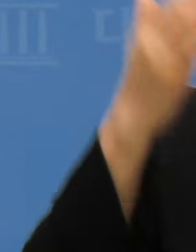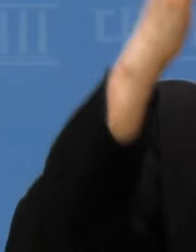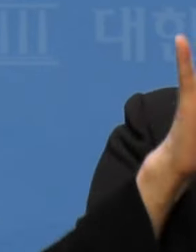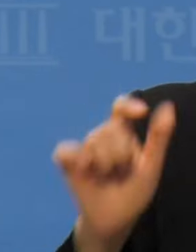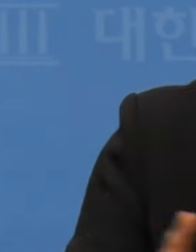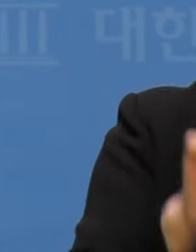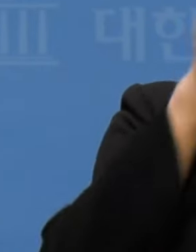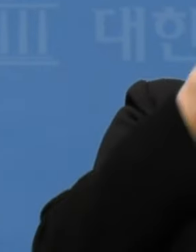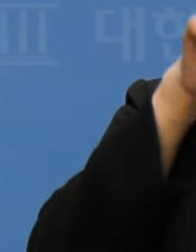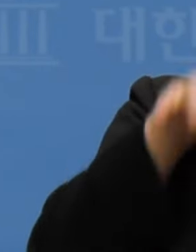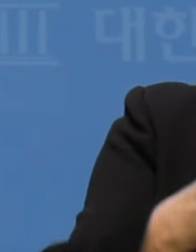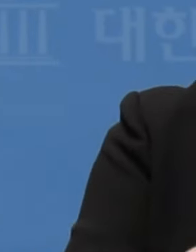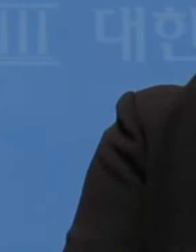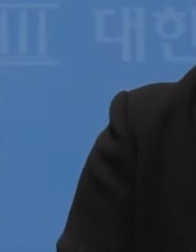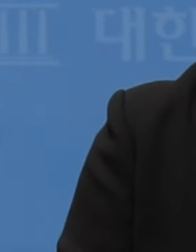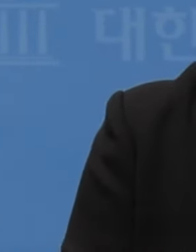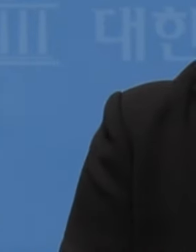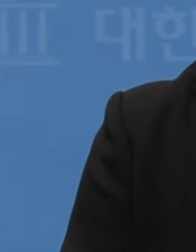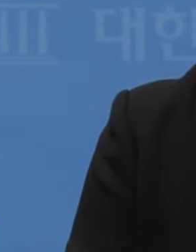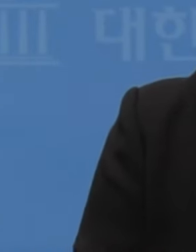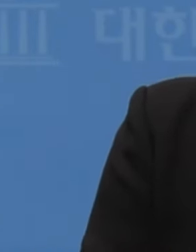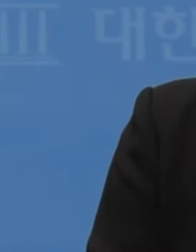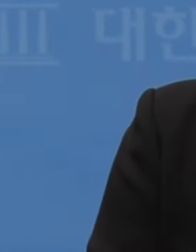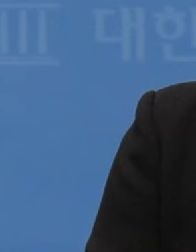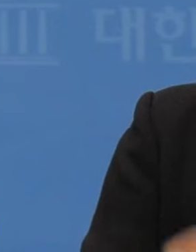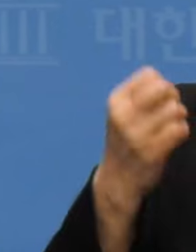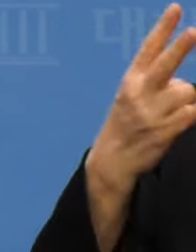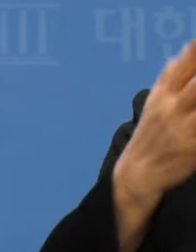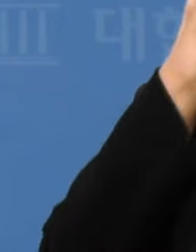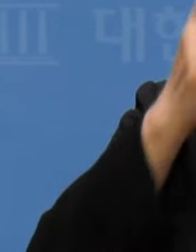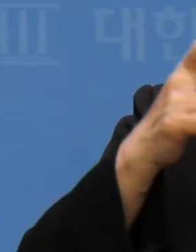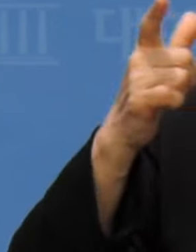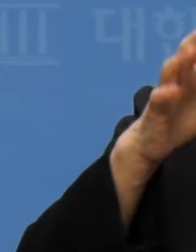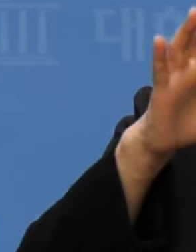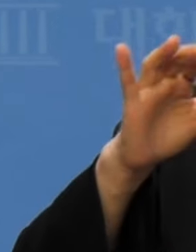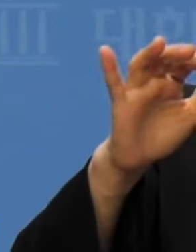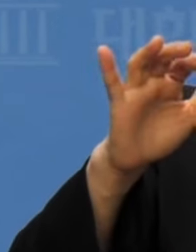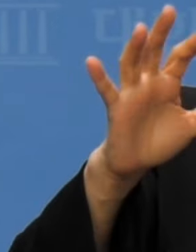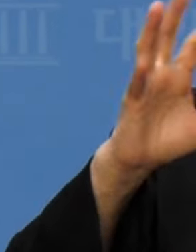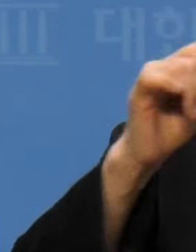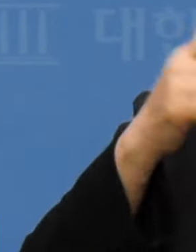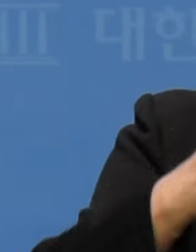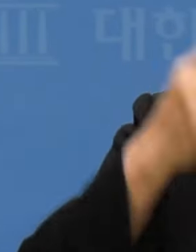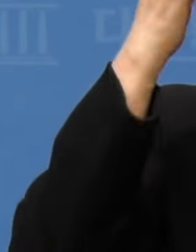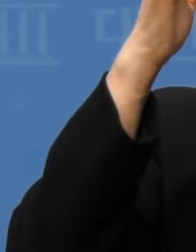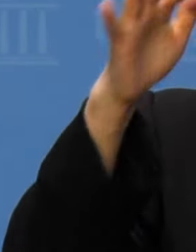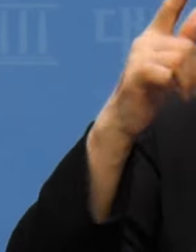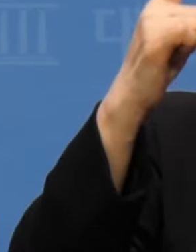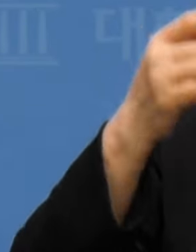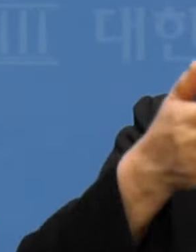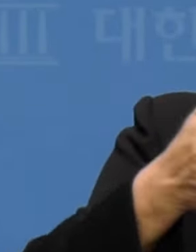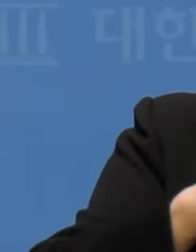가장 살기 좋은 지역으로 만들겠습니다. 또 용산 국민 추모 기념관 설립을 추진하겠습니다.